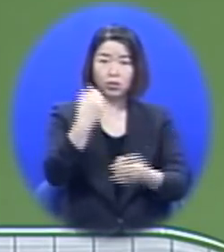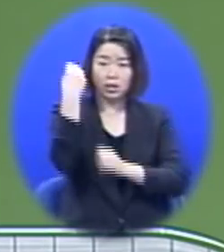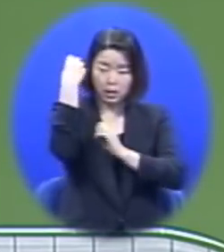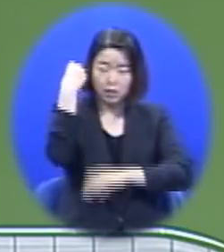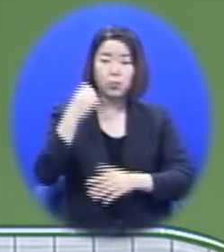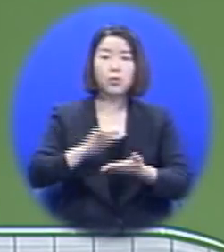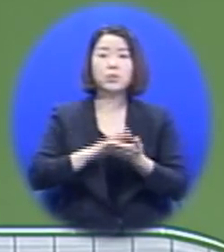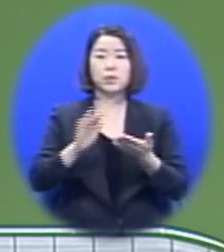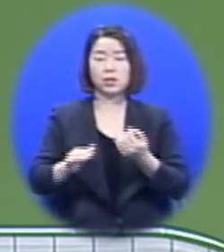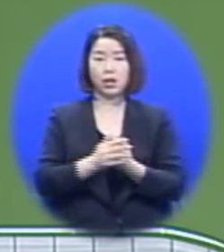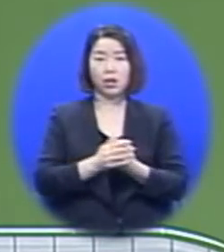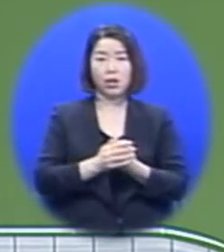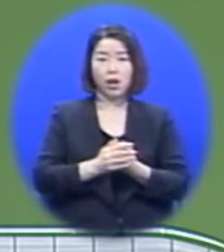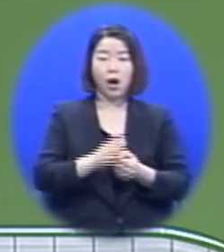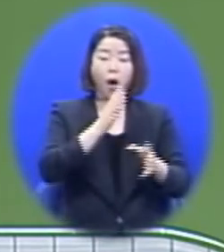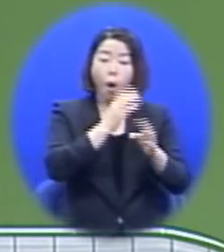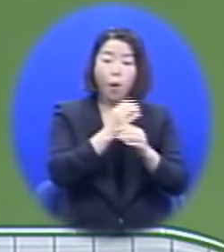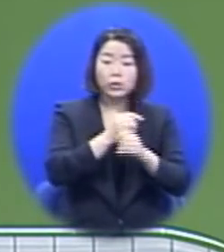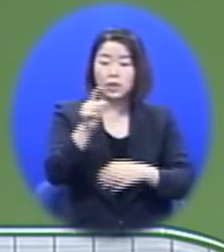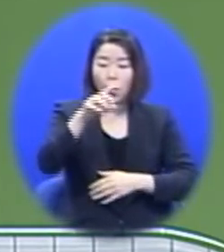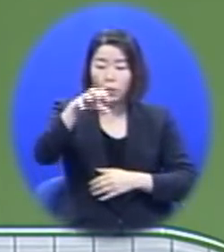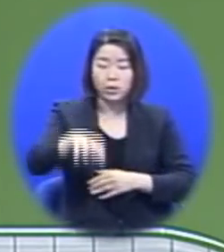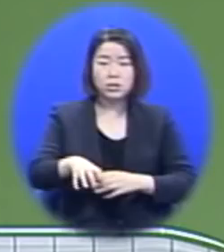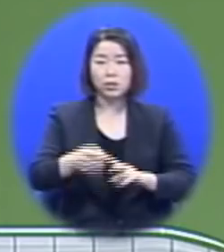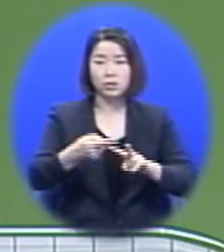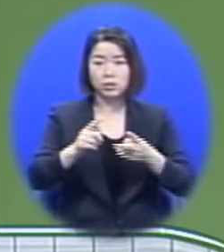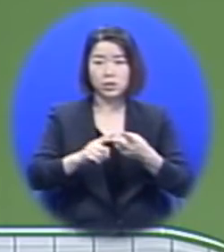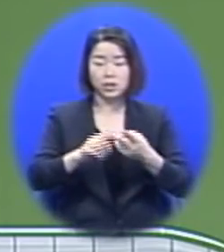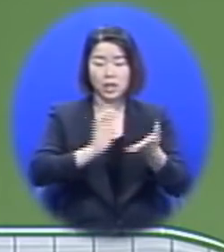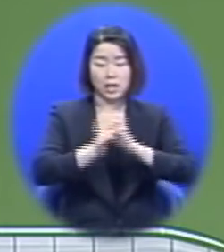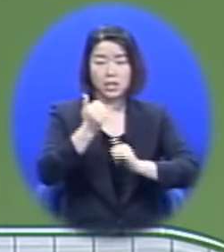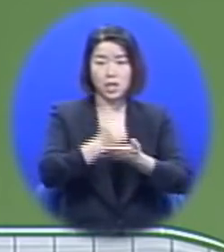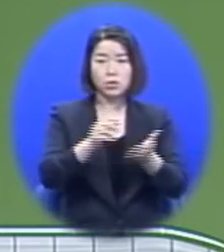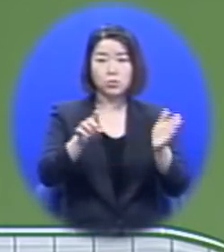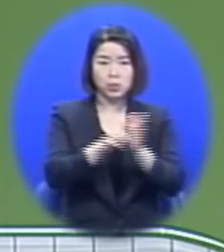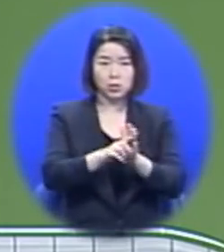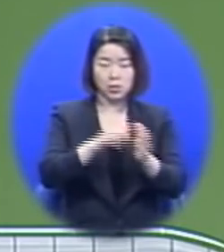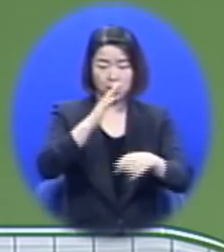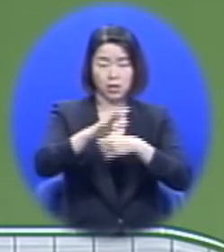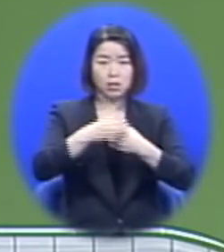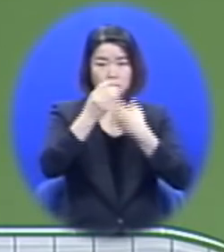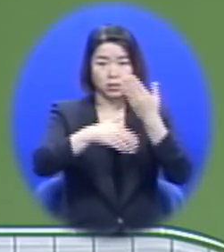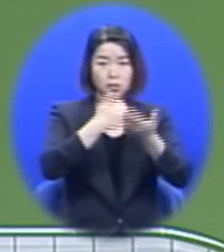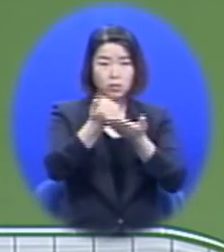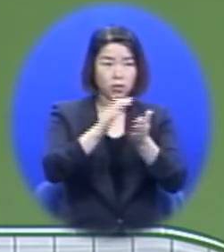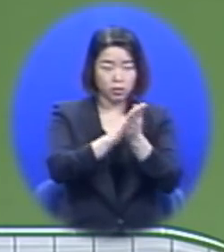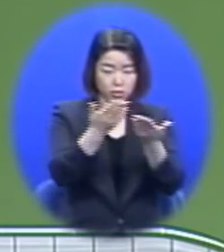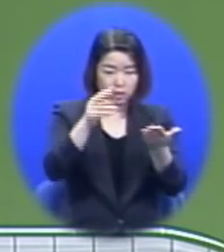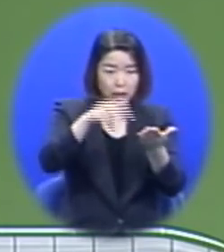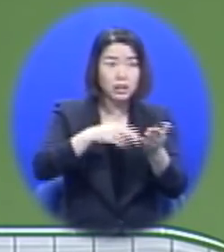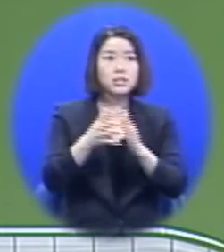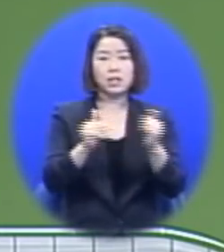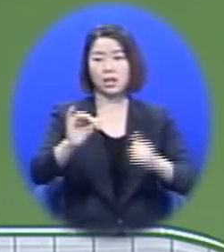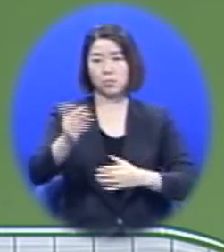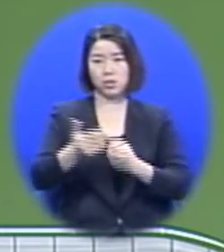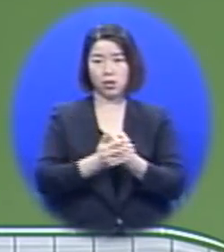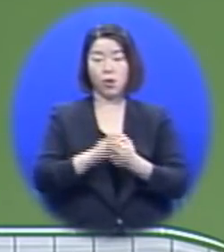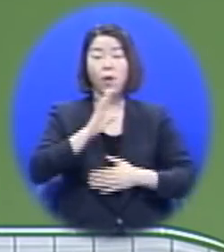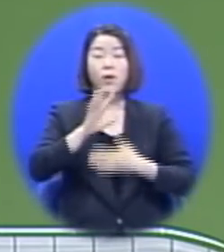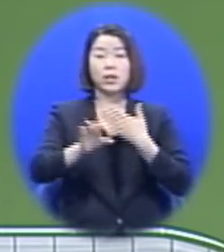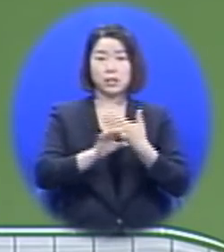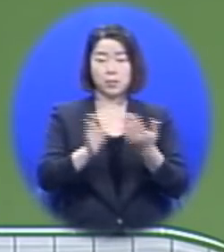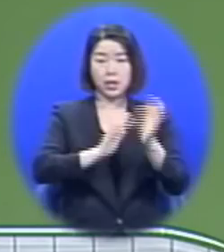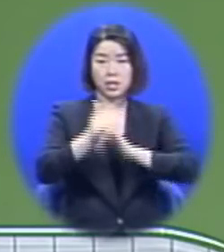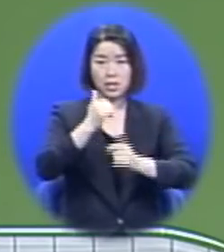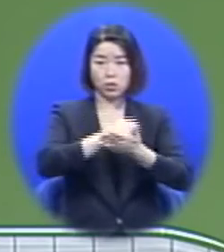기본이지요. 언제 어디서나 예수를 믿으면 성경의 사람이 되는 거지요. 그러면 예수님